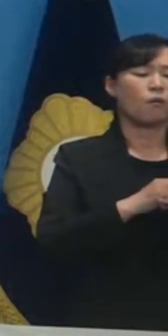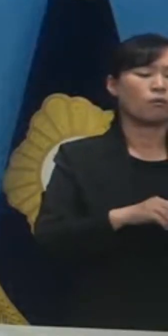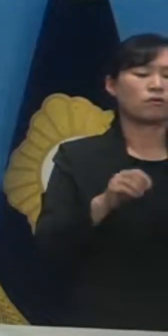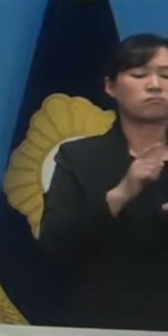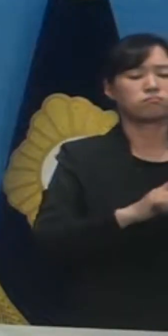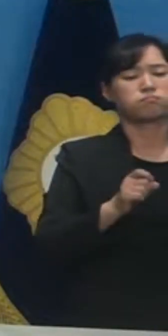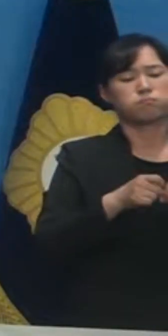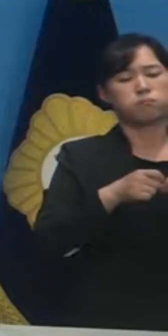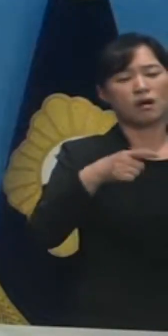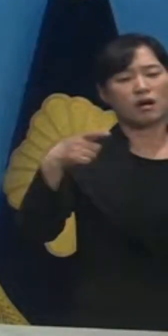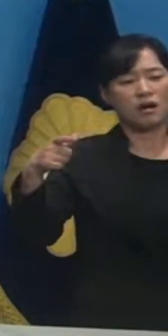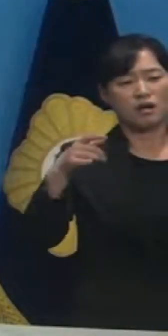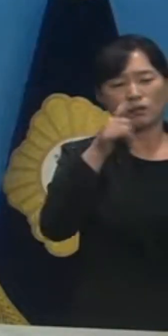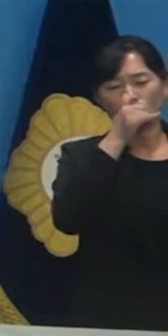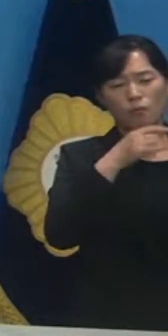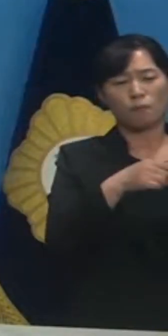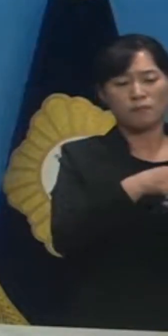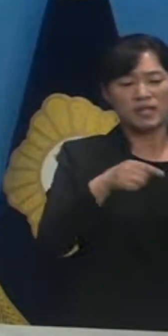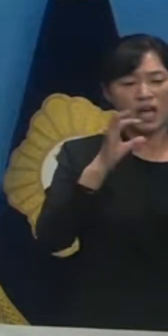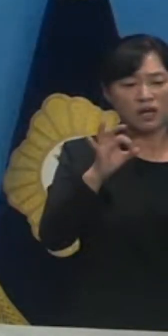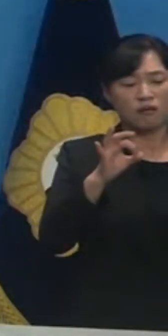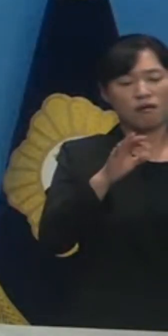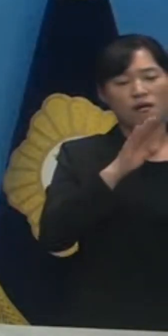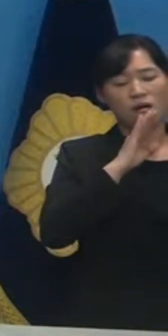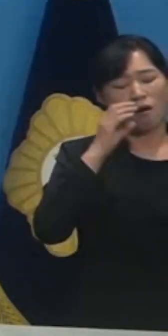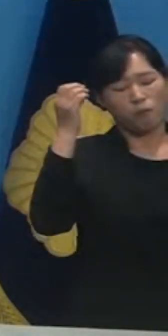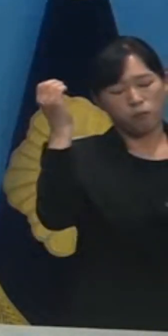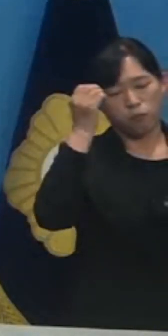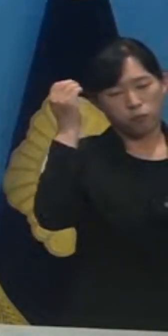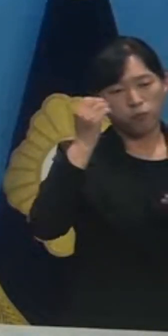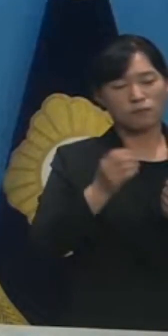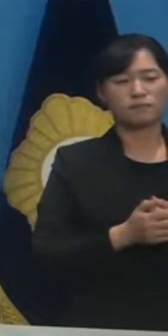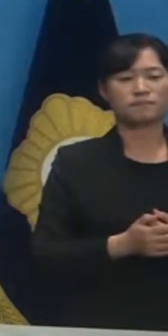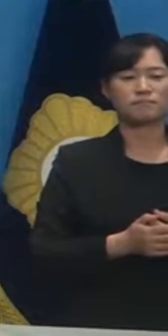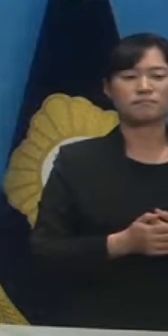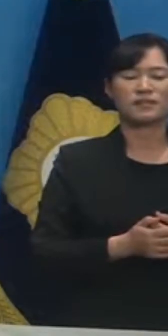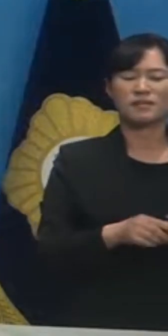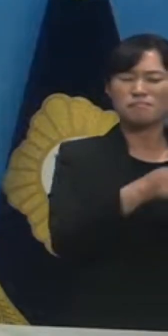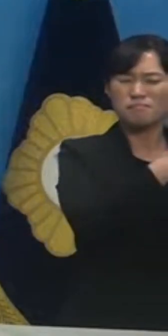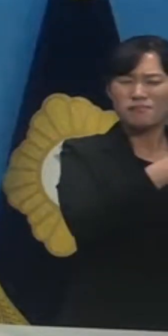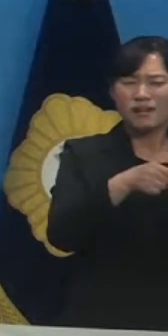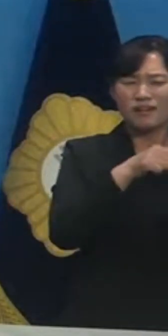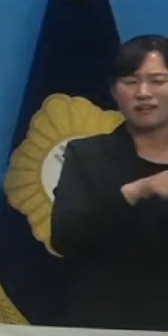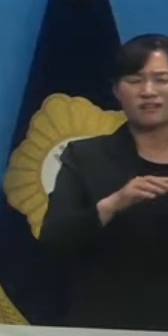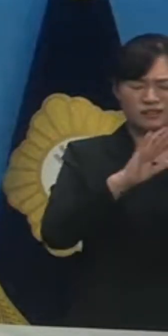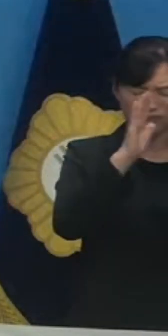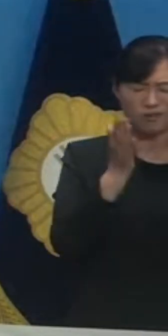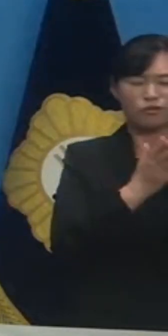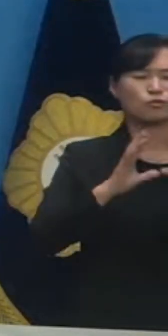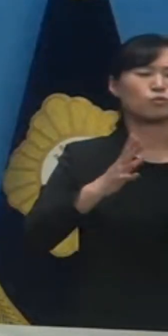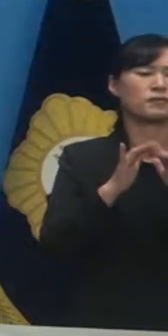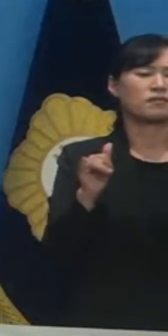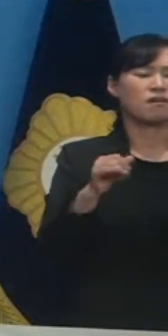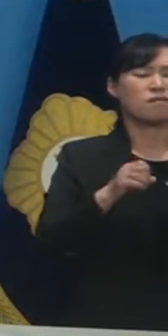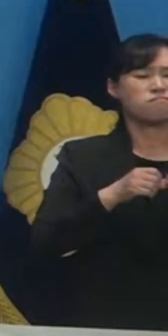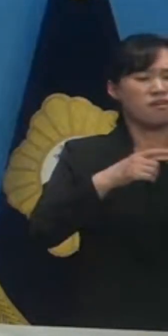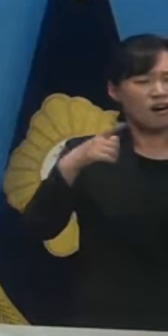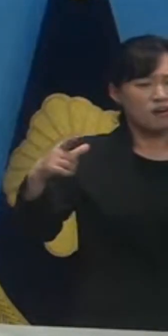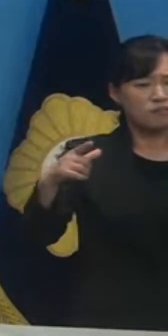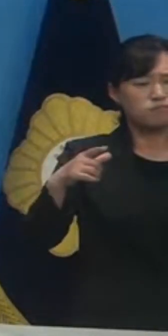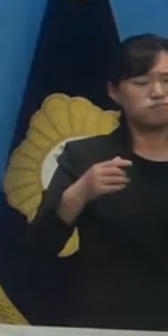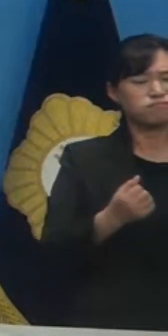증가하고 사기 피해액도 상상을 초월합니다. 이런 사기 피해가 전 국민적으로 확산되고 있음에도